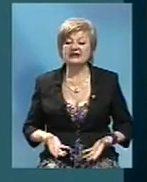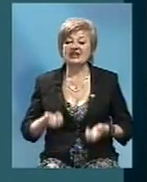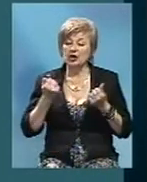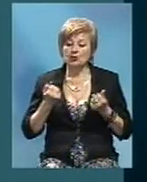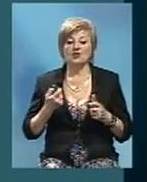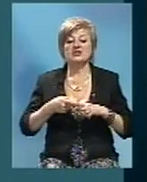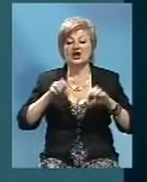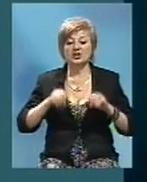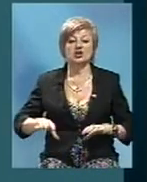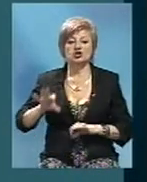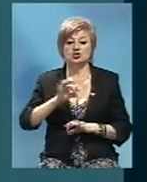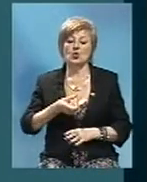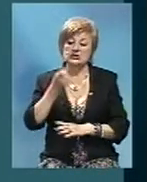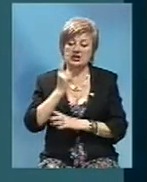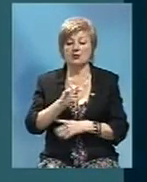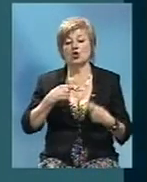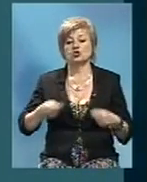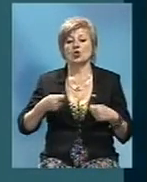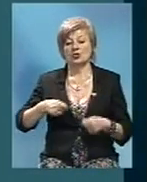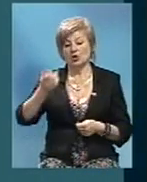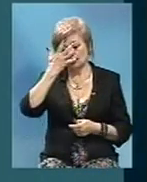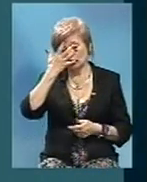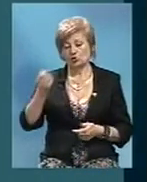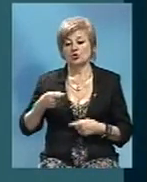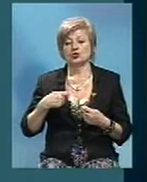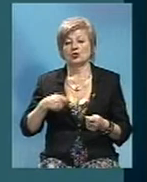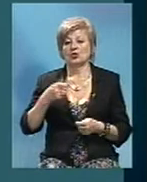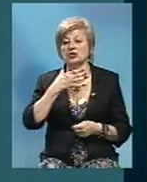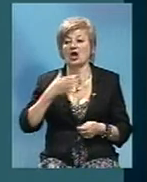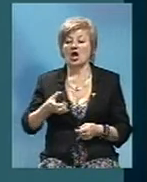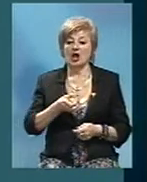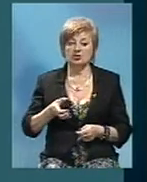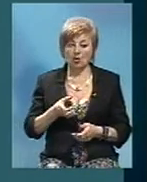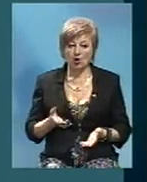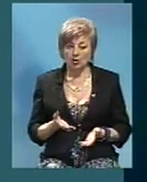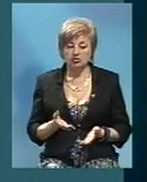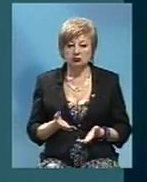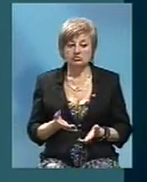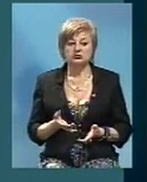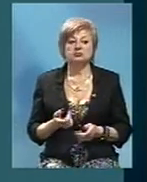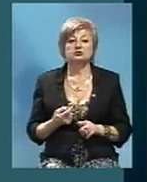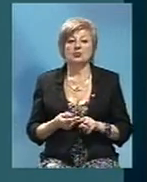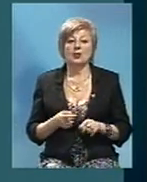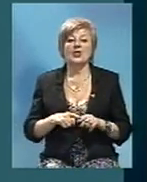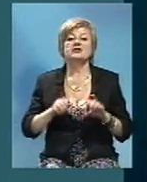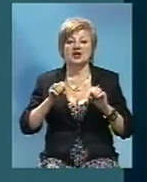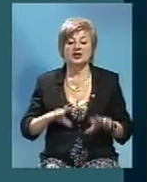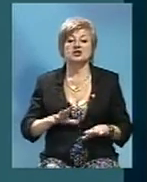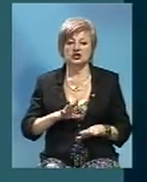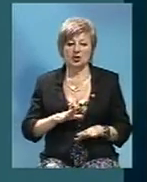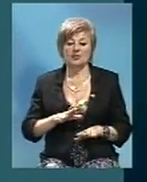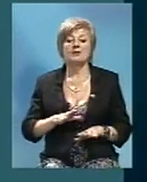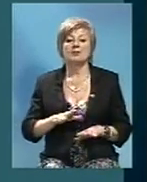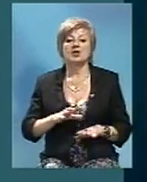підтримали рішення про заборону торгівлі алкоголем у вечірній та нічний час. Саме перше рішення було з 22